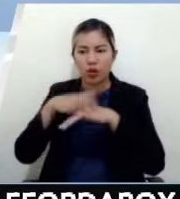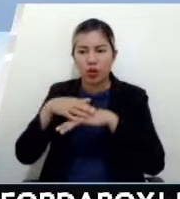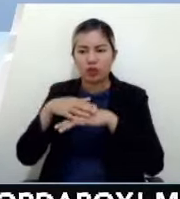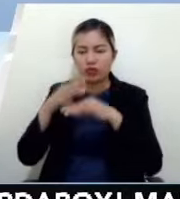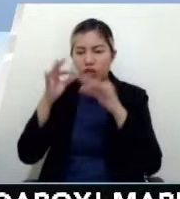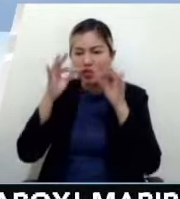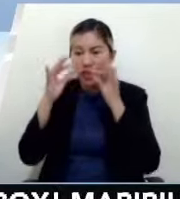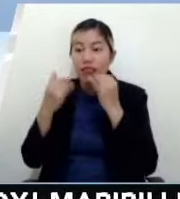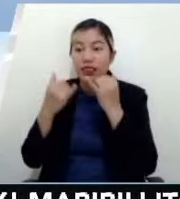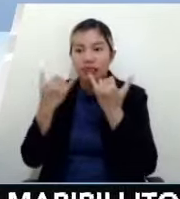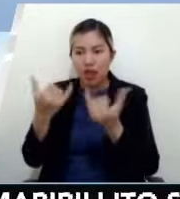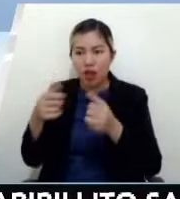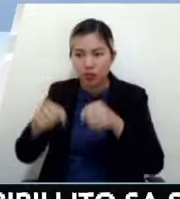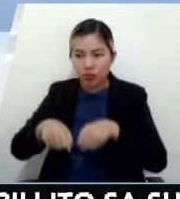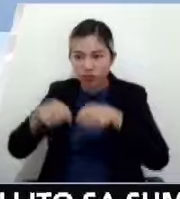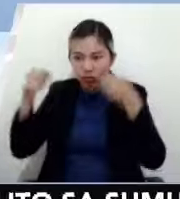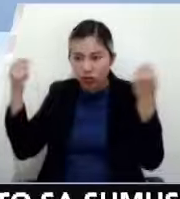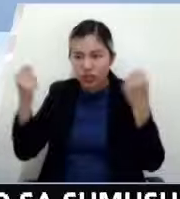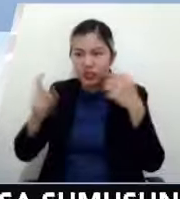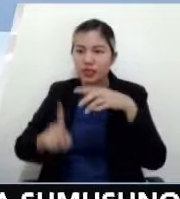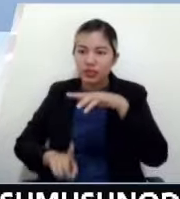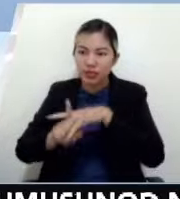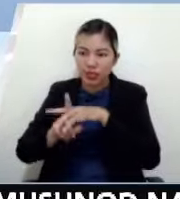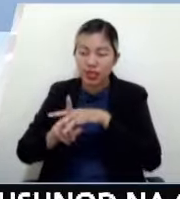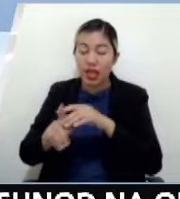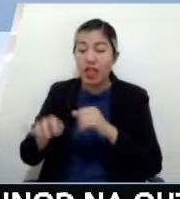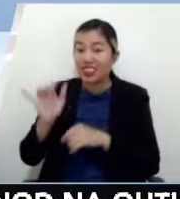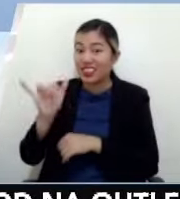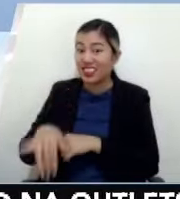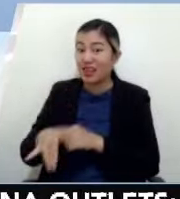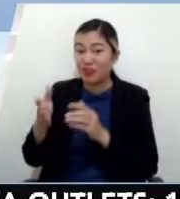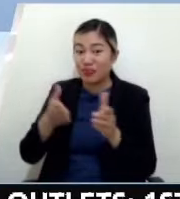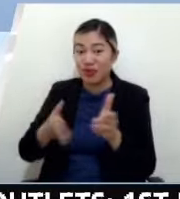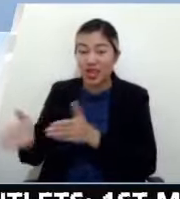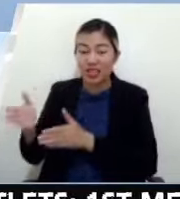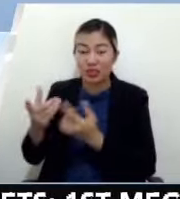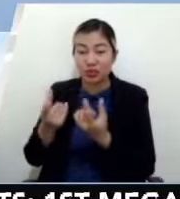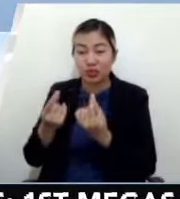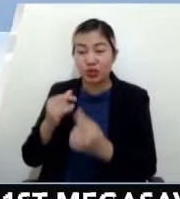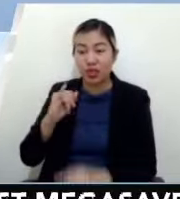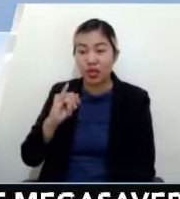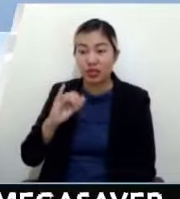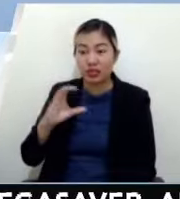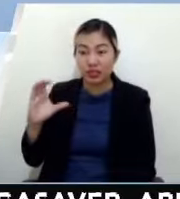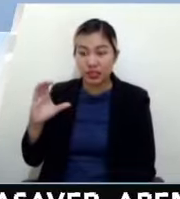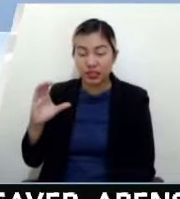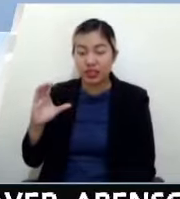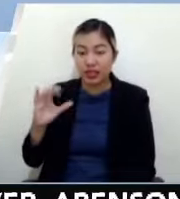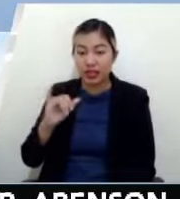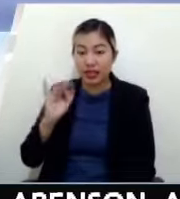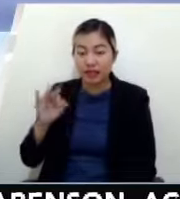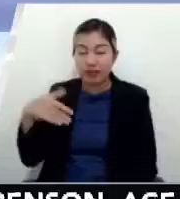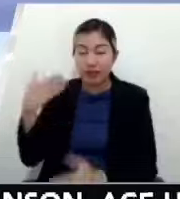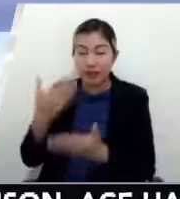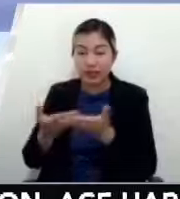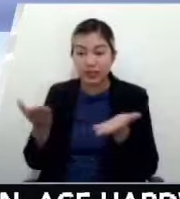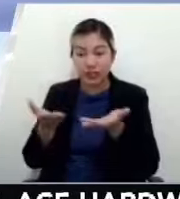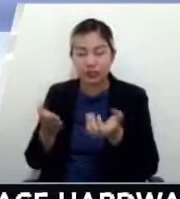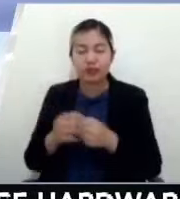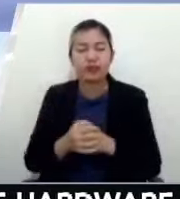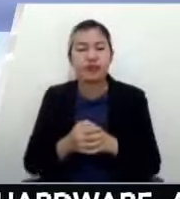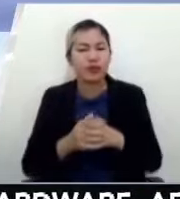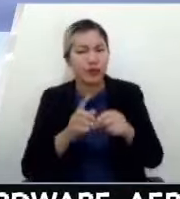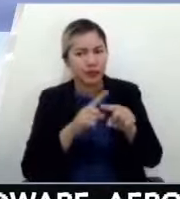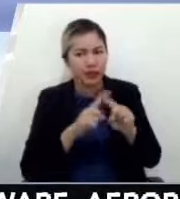exactly yung planong gawin ng icc prosecutor kung sila ay nagpunta rito mm pero may mga nagsasabi na itong mga lumalabas sa